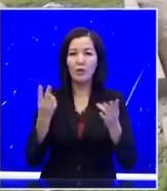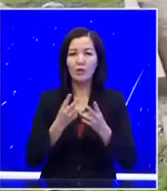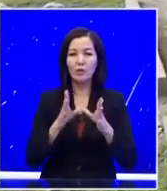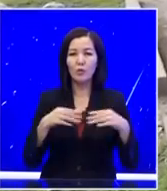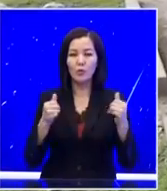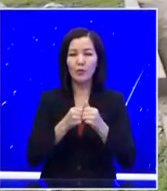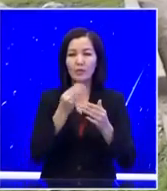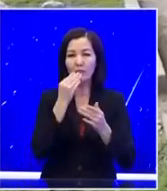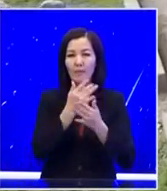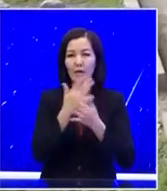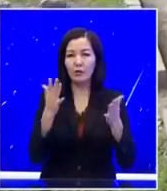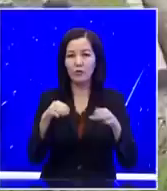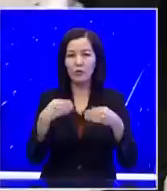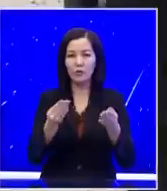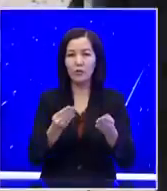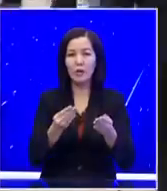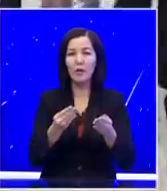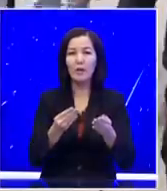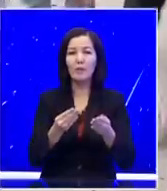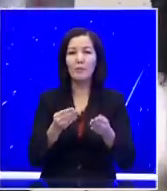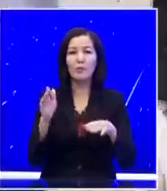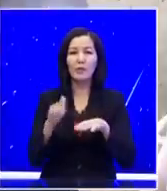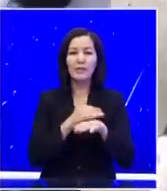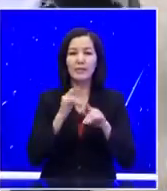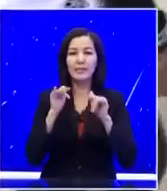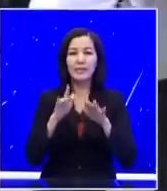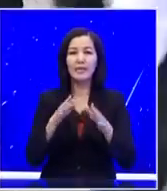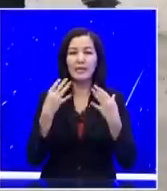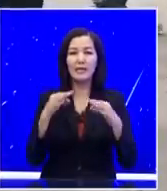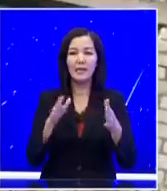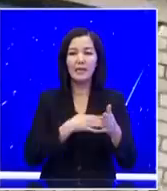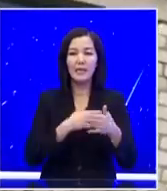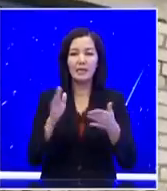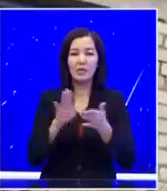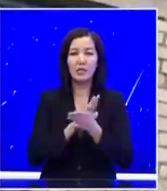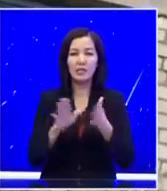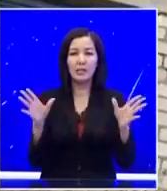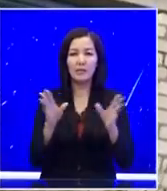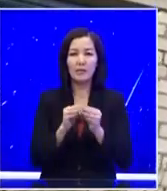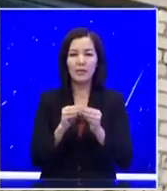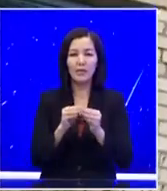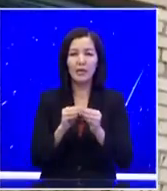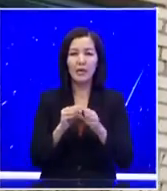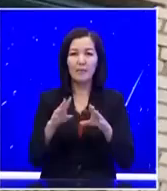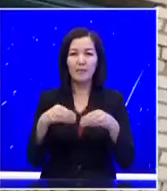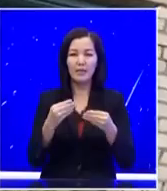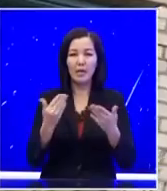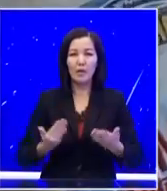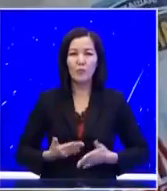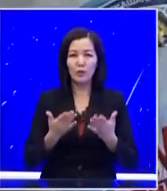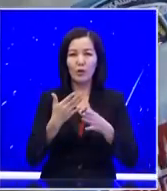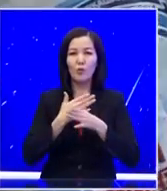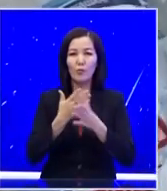мұқтаж бірнеше отбасыға азық-түлік үлестірді. Олар бұл істі ерікті жастармен бірігіп жасады. Жалпы әлеуметтік көмек алушылардың